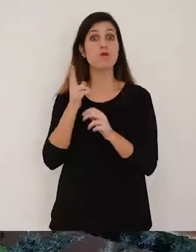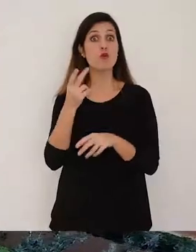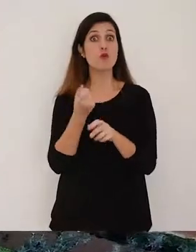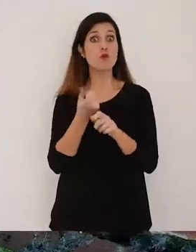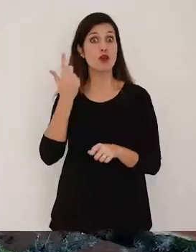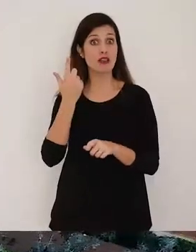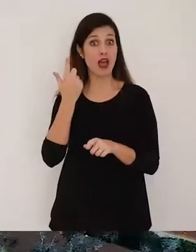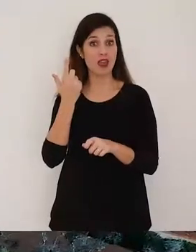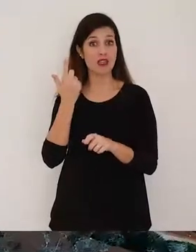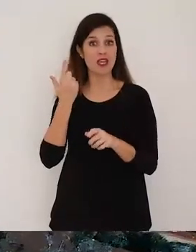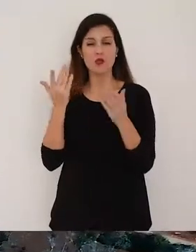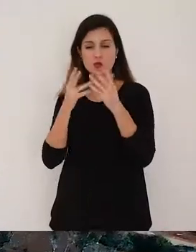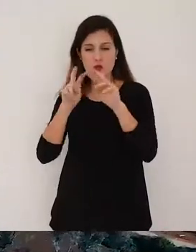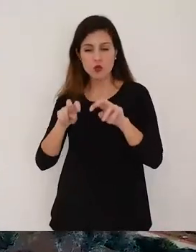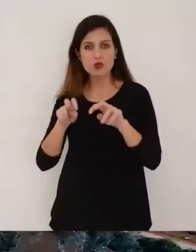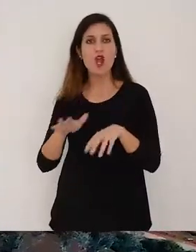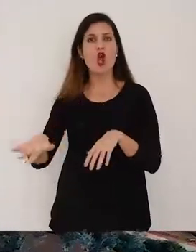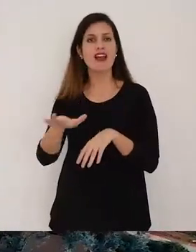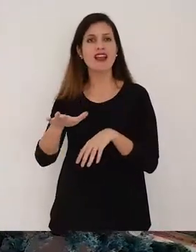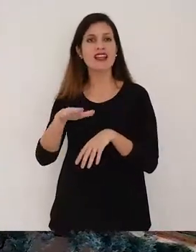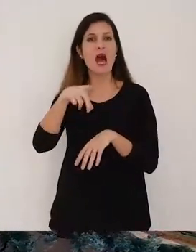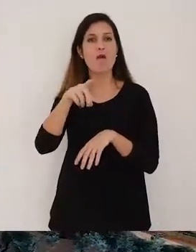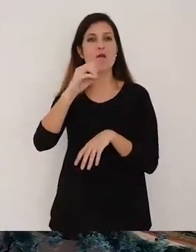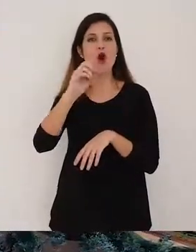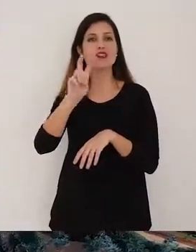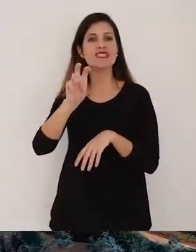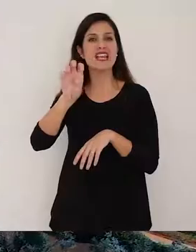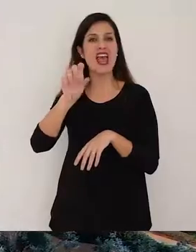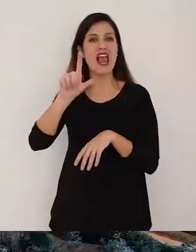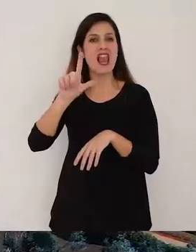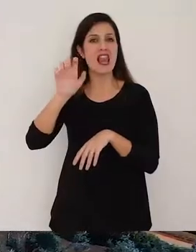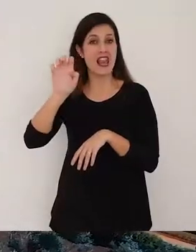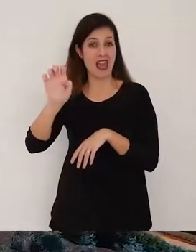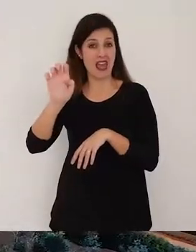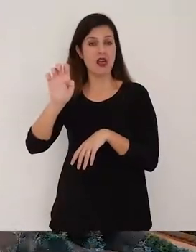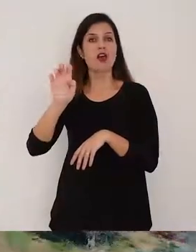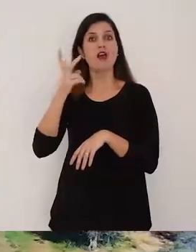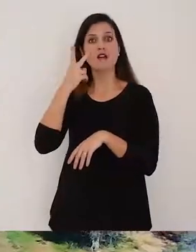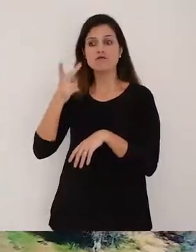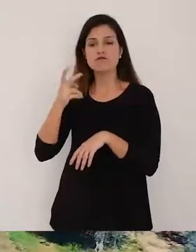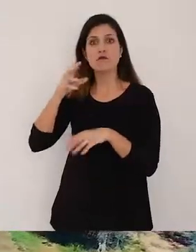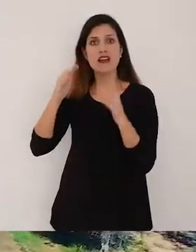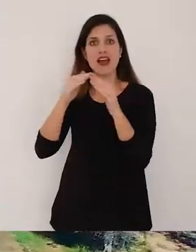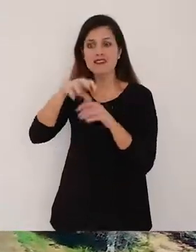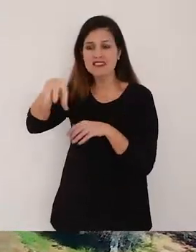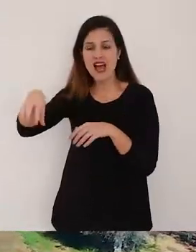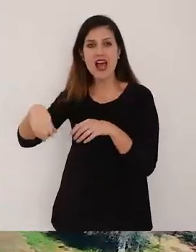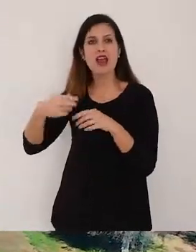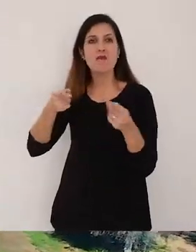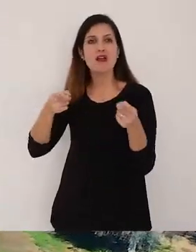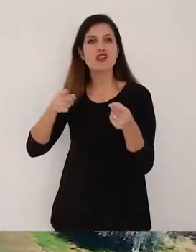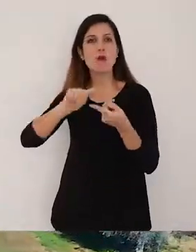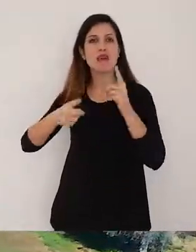Più significativi sono gli studi effettuati in località Pozzelle, dove le emergenze testimoniano la presenza di un casale di